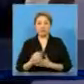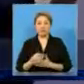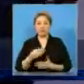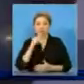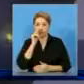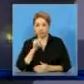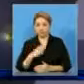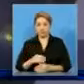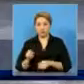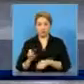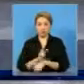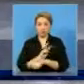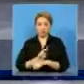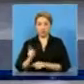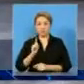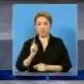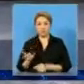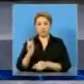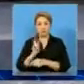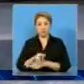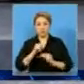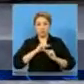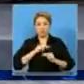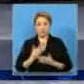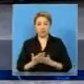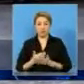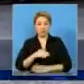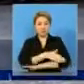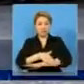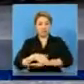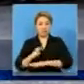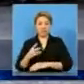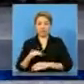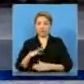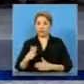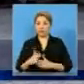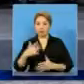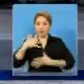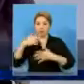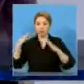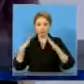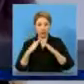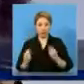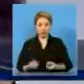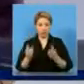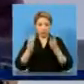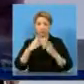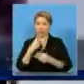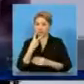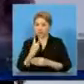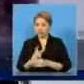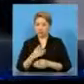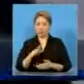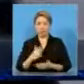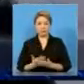әдеттегісінше түнгі кезекшілікке жұмысқа бара жатқан. Жол жөнекей Нариманов көшесінде орналасқан көп қабатты үйдің бірінен өрт шығып жатқандығын